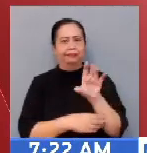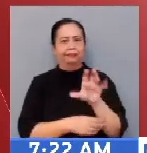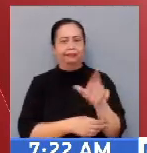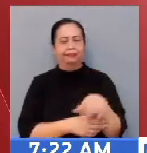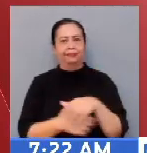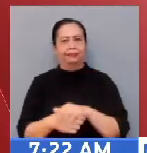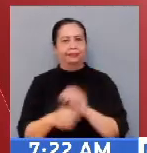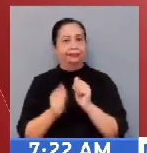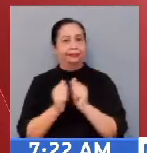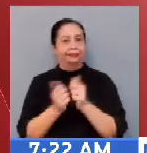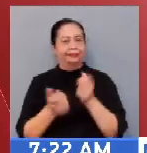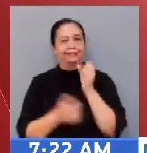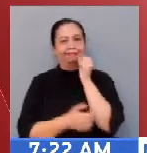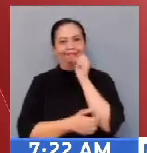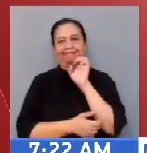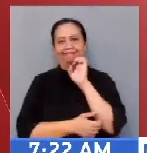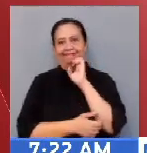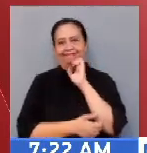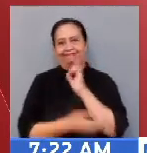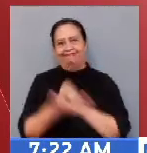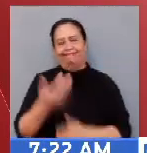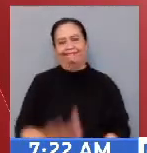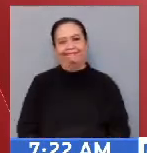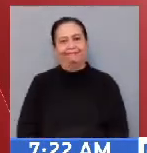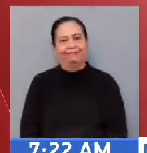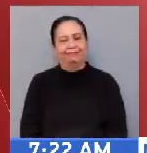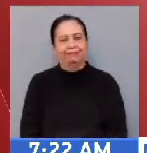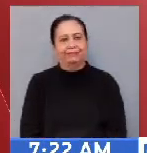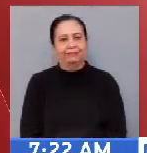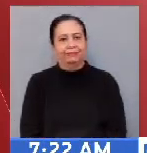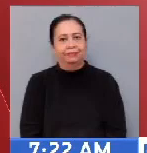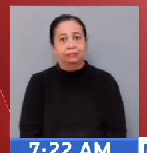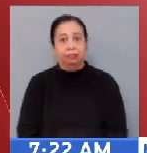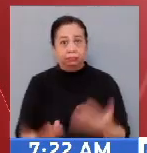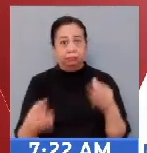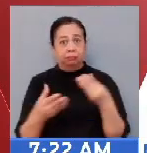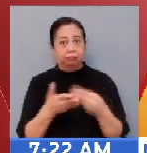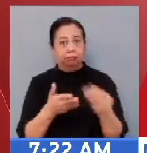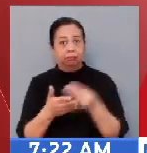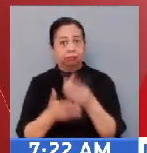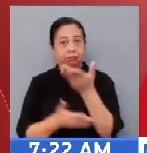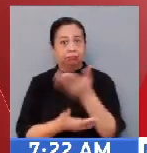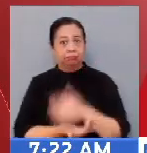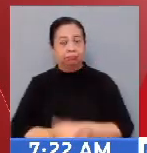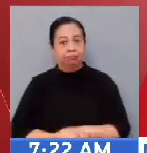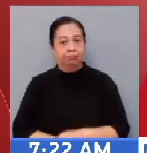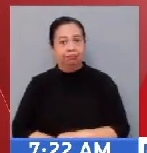si Susan Enriquez. Susan, nakapamili ka na ba?